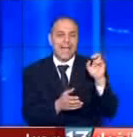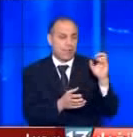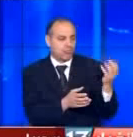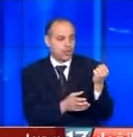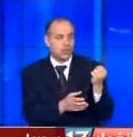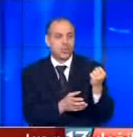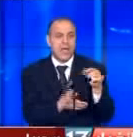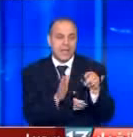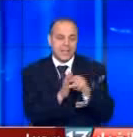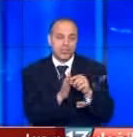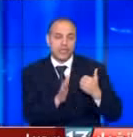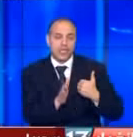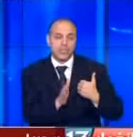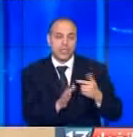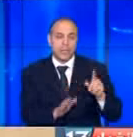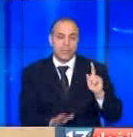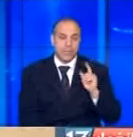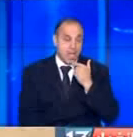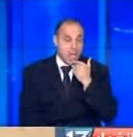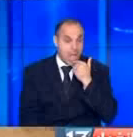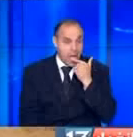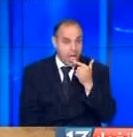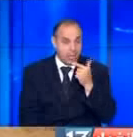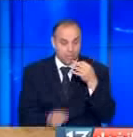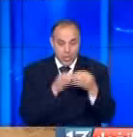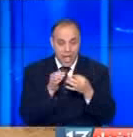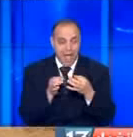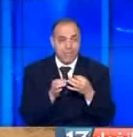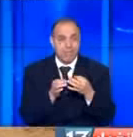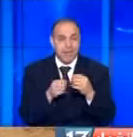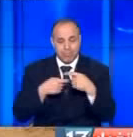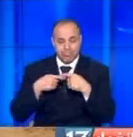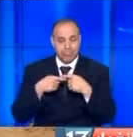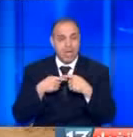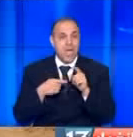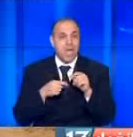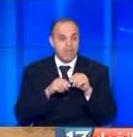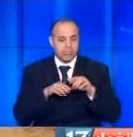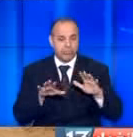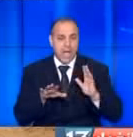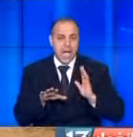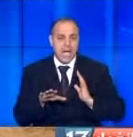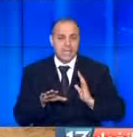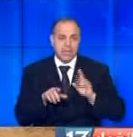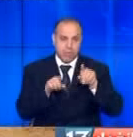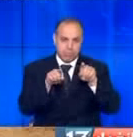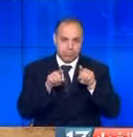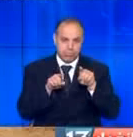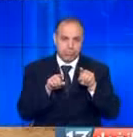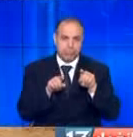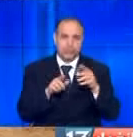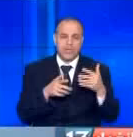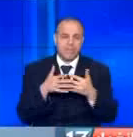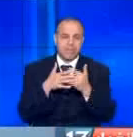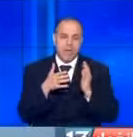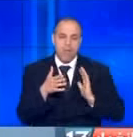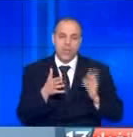نشر ما يصل إلى 1000 جندي أمريكي في الكويت قوة احتياطية في الحرب على داعش الإرهابي بسوريا